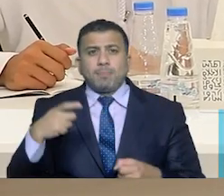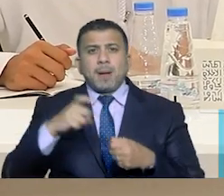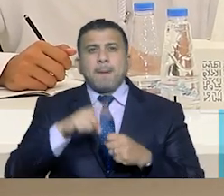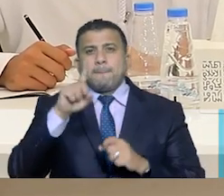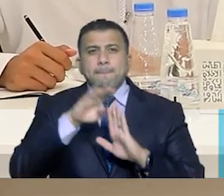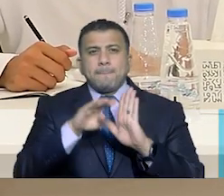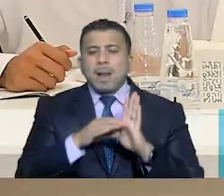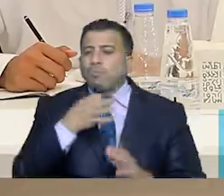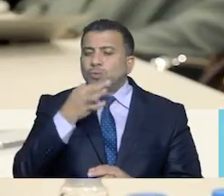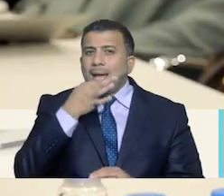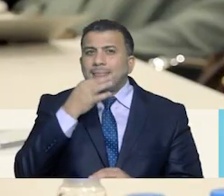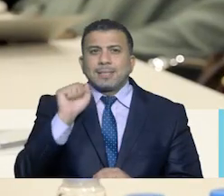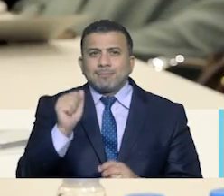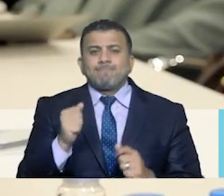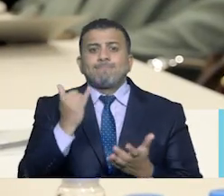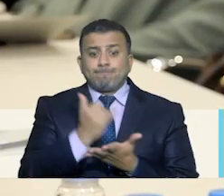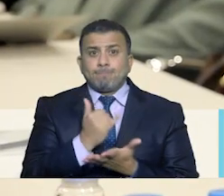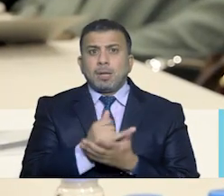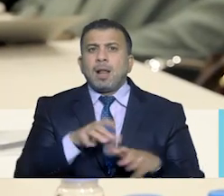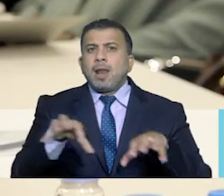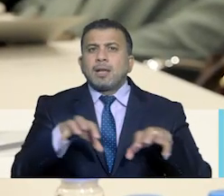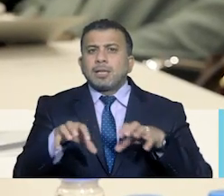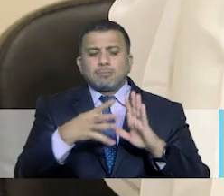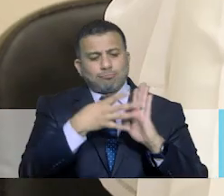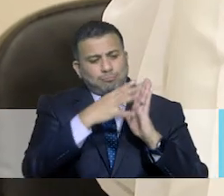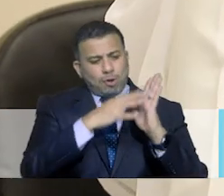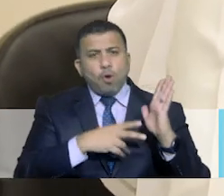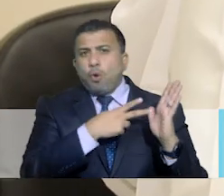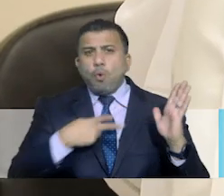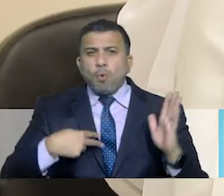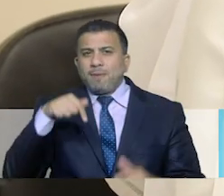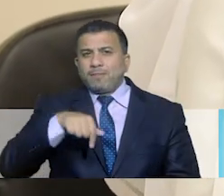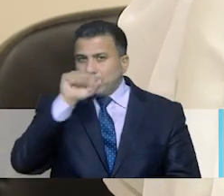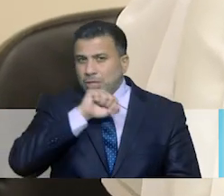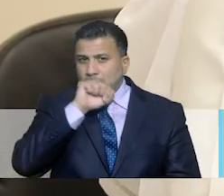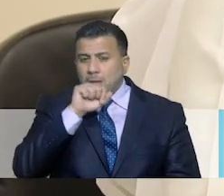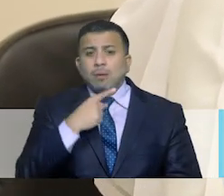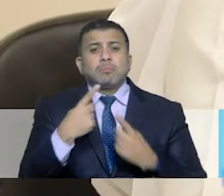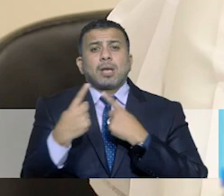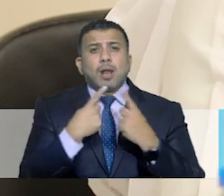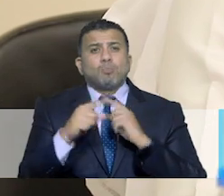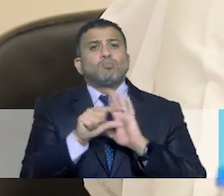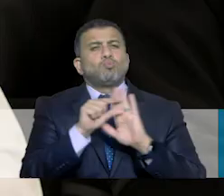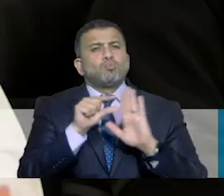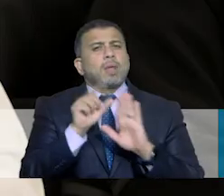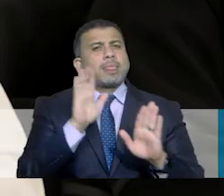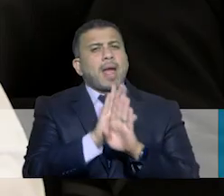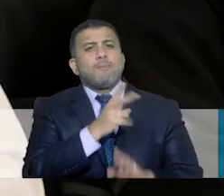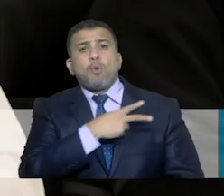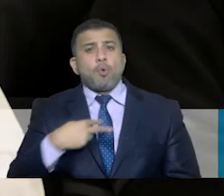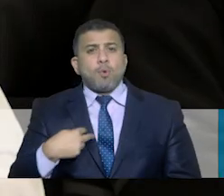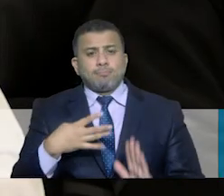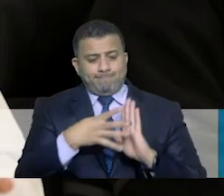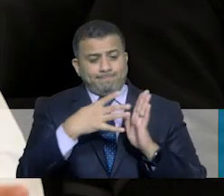برنامج المتحدث الرسمي ومنسقي الاجنده الحكوميه في اماره الشارقه وتتناول منصه الدعم الحكومي